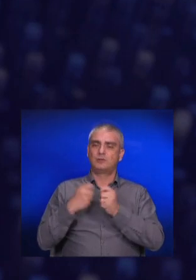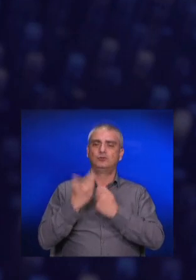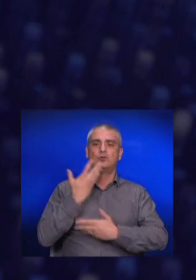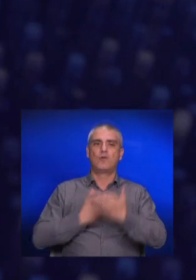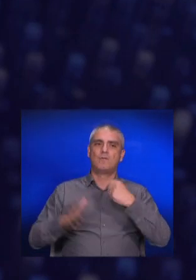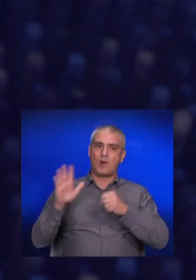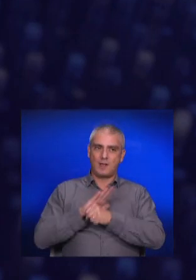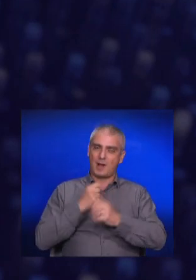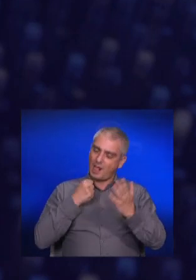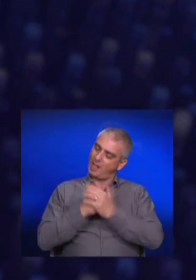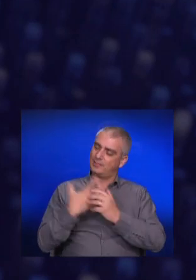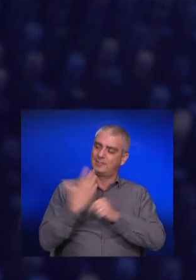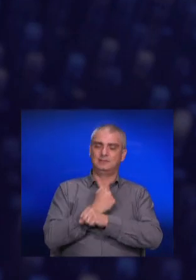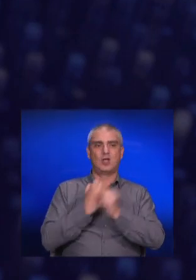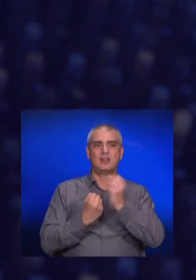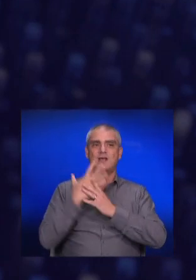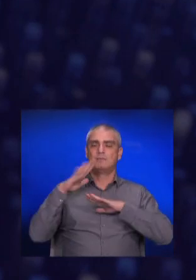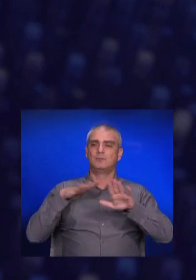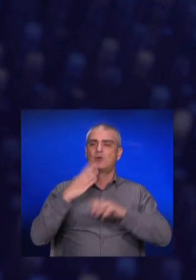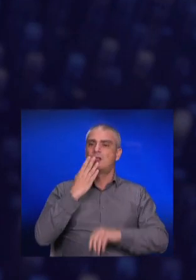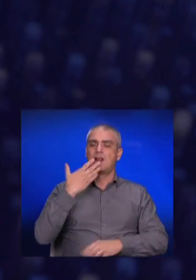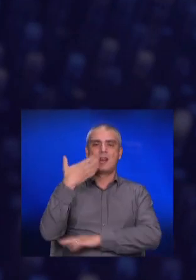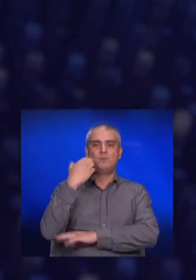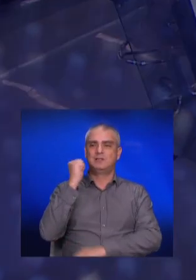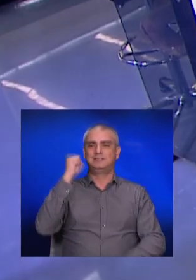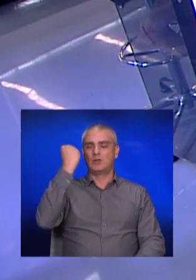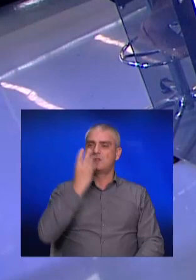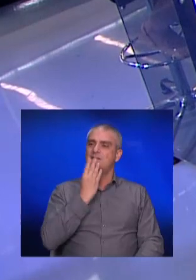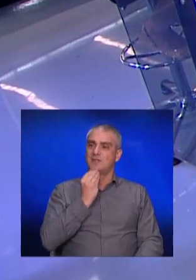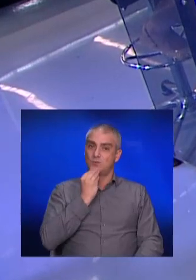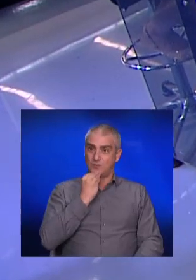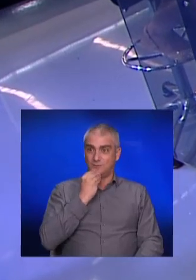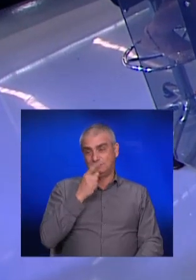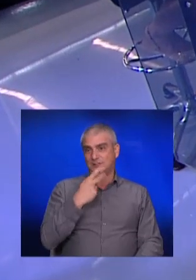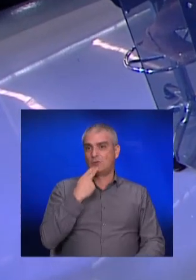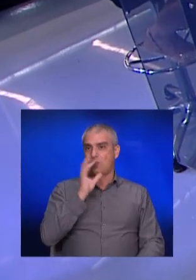לניצחון ולהקמת ממשלה לאומית ציונית ויהודית. זו תגובת בצלאל סמוטריץ'. מיכאל.